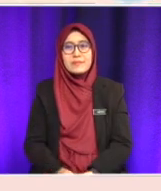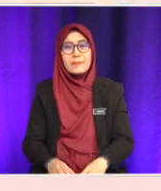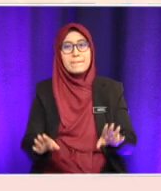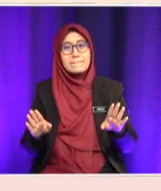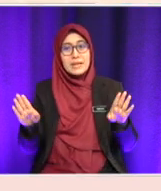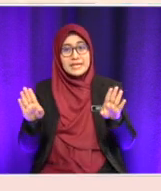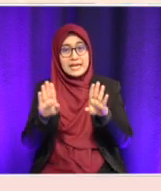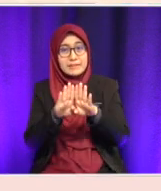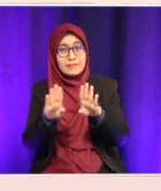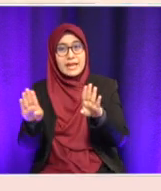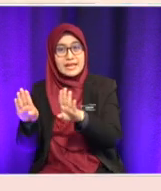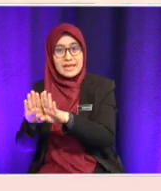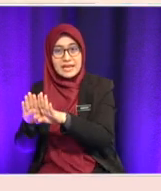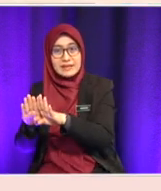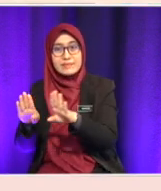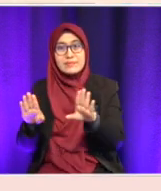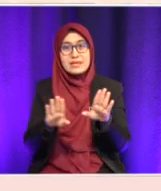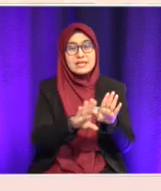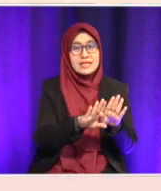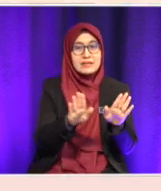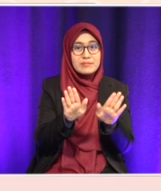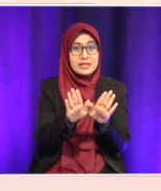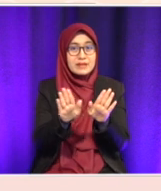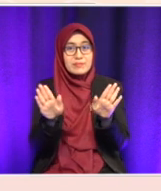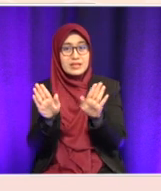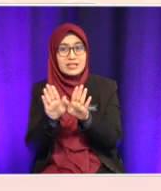gambar itu merujuk kepada mana